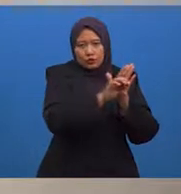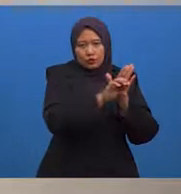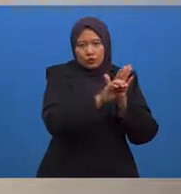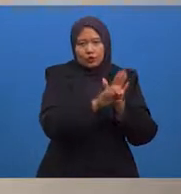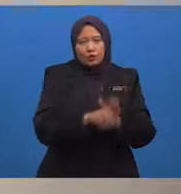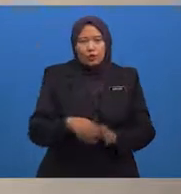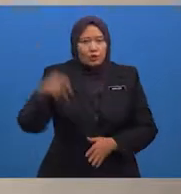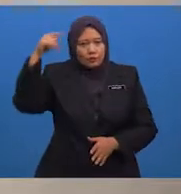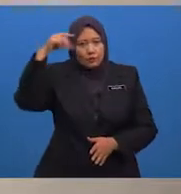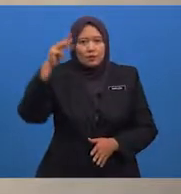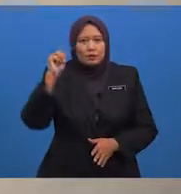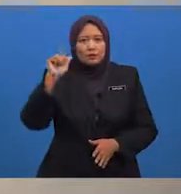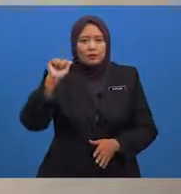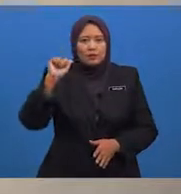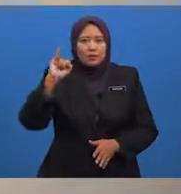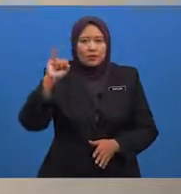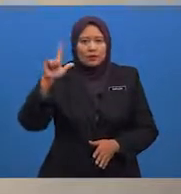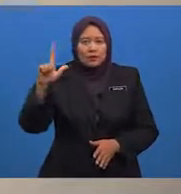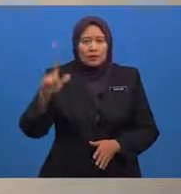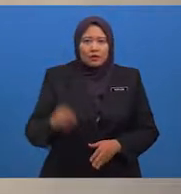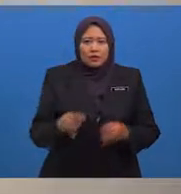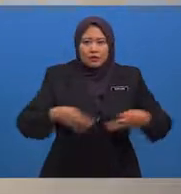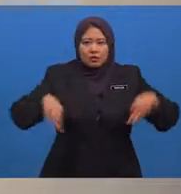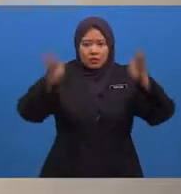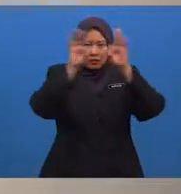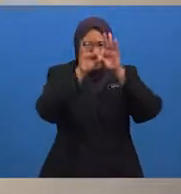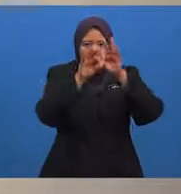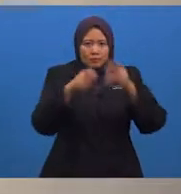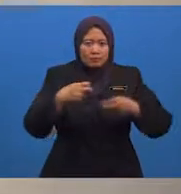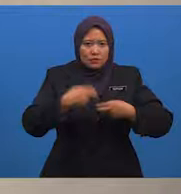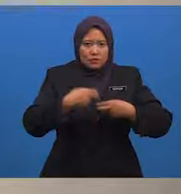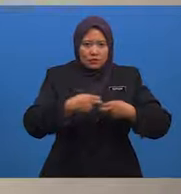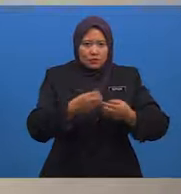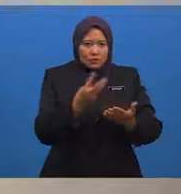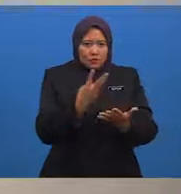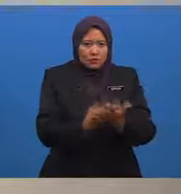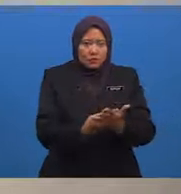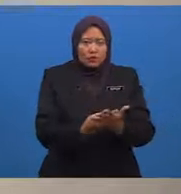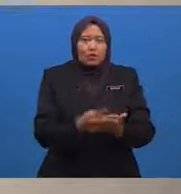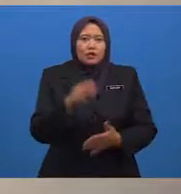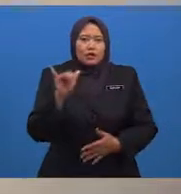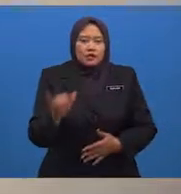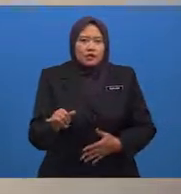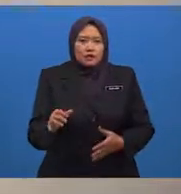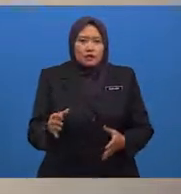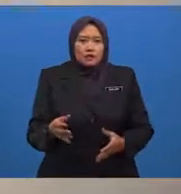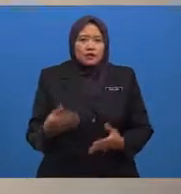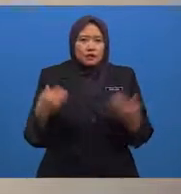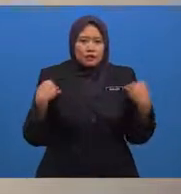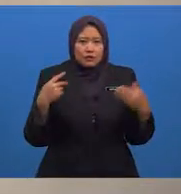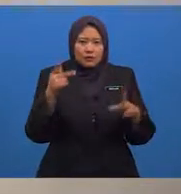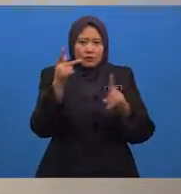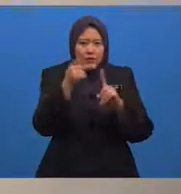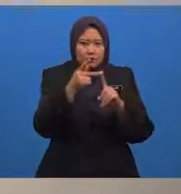Pak Mail menceritakan masalah kewangan yang dihadapi oleh keluarga mereka kepada Datuk